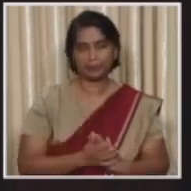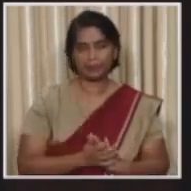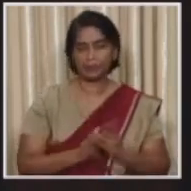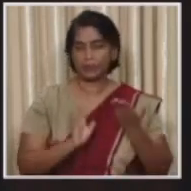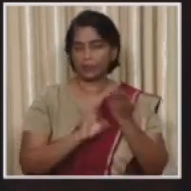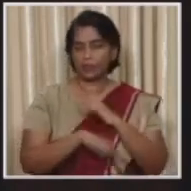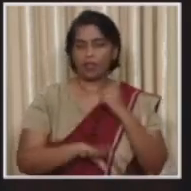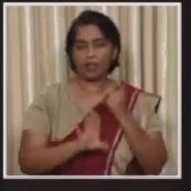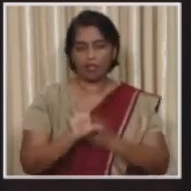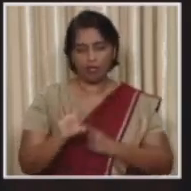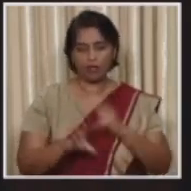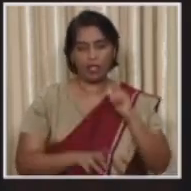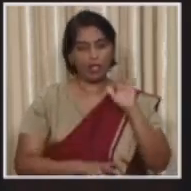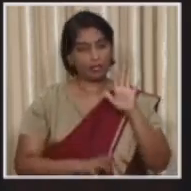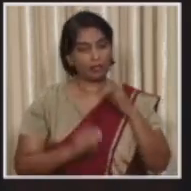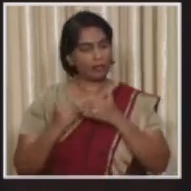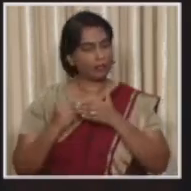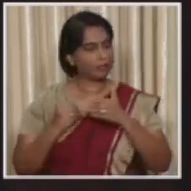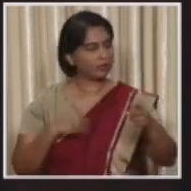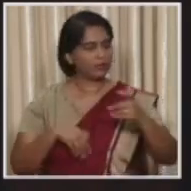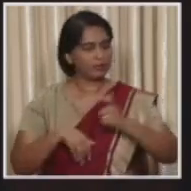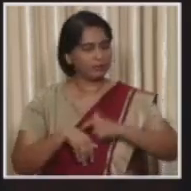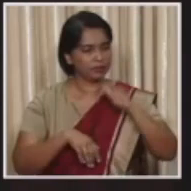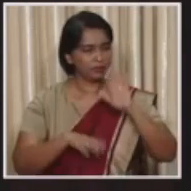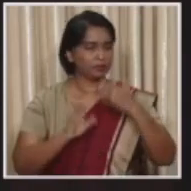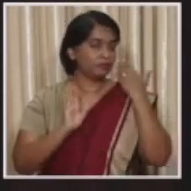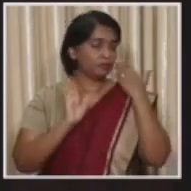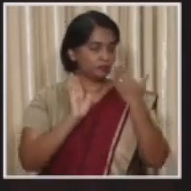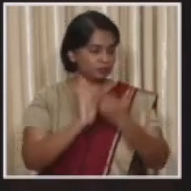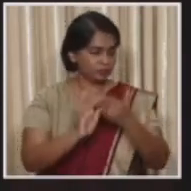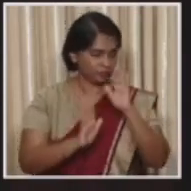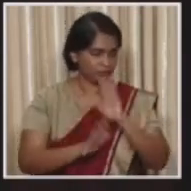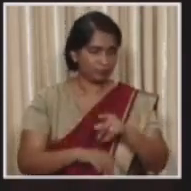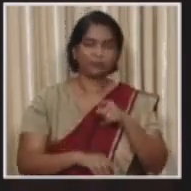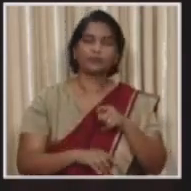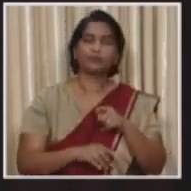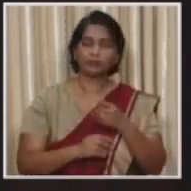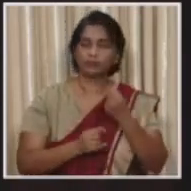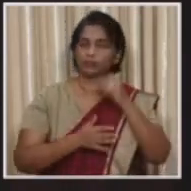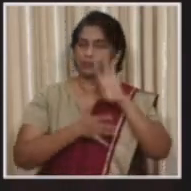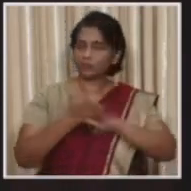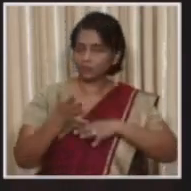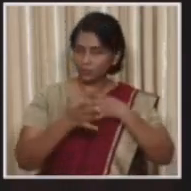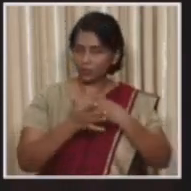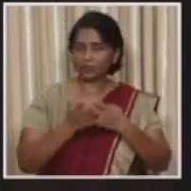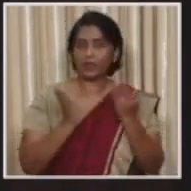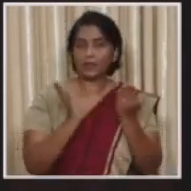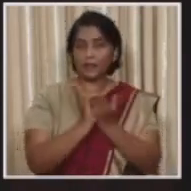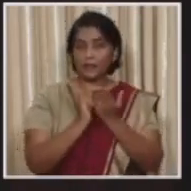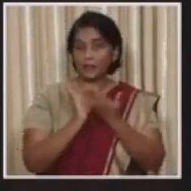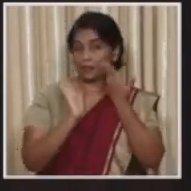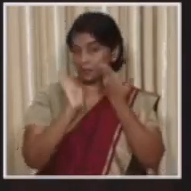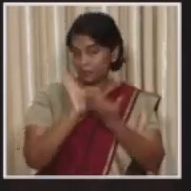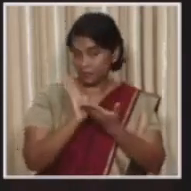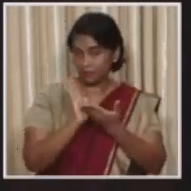පහුගිය අවුරුදු 75ක කාල සීමාව තුළ ඉදිරිපත් කරපු අයවැය ලේඛනයන් දිහා